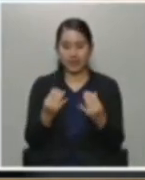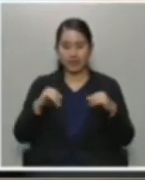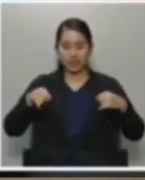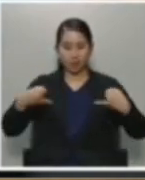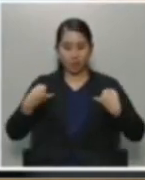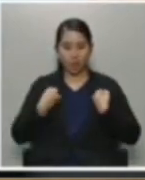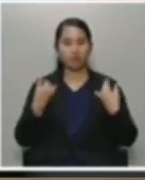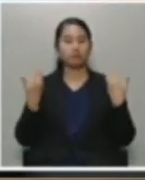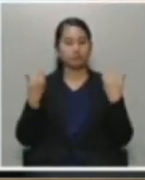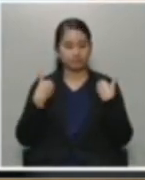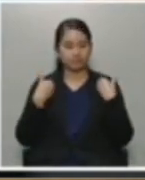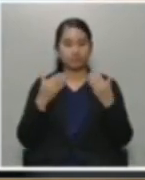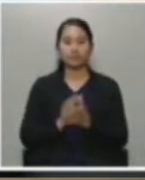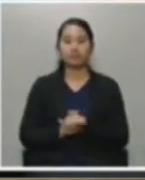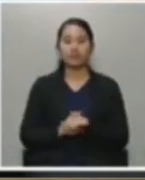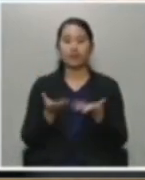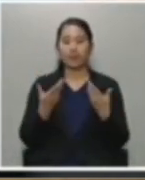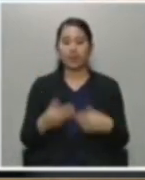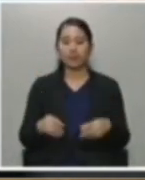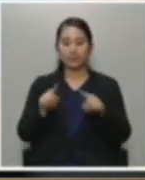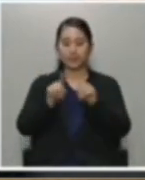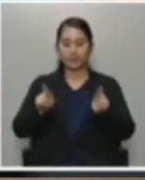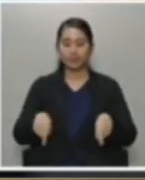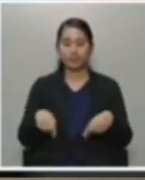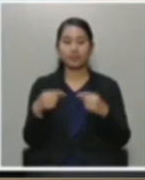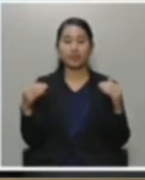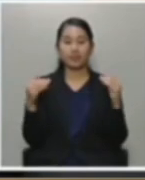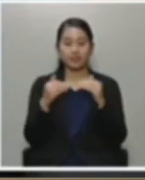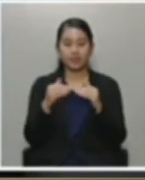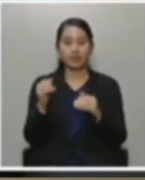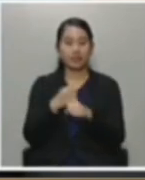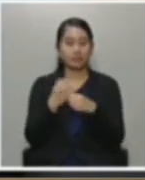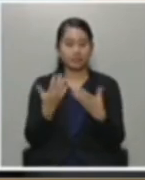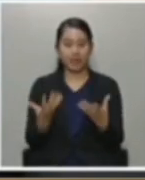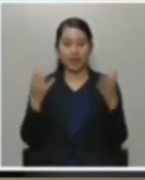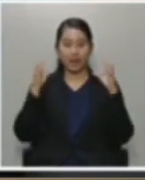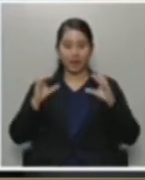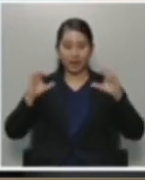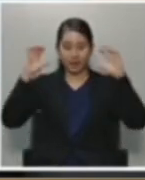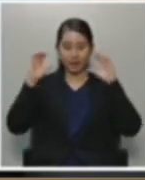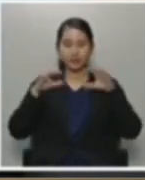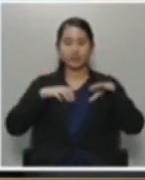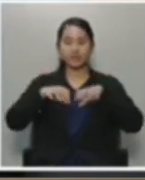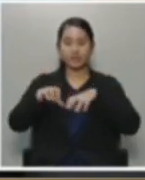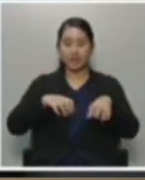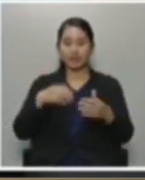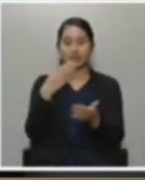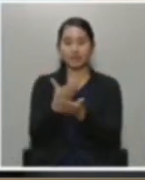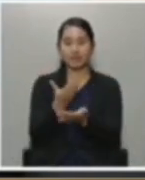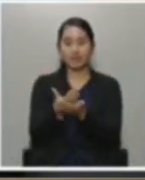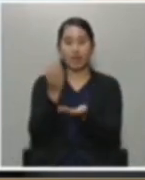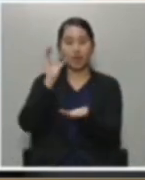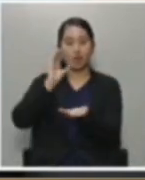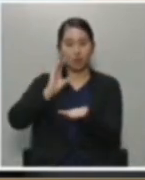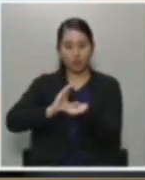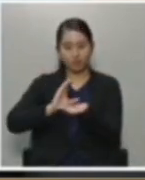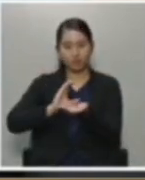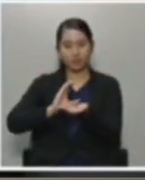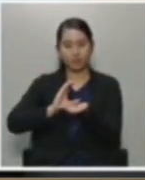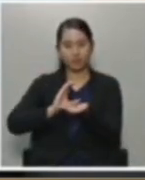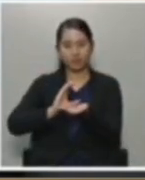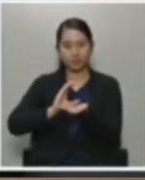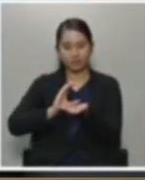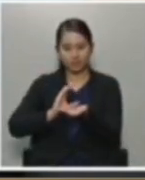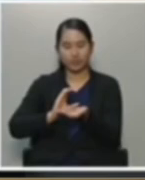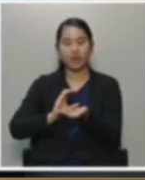กรรมสิทธิ์ในที่ดินที่จะเกิดขึ้นนั้นรัฐจะต้องจัดสรรเงินงบประมาณในการเดินสำรว